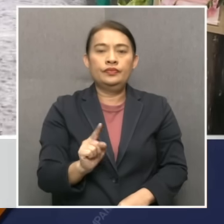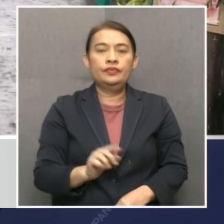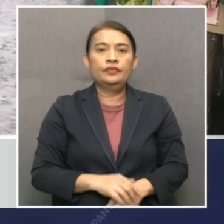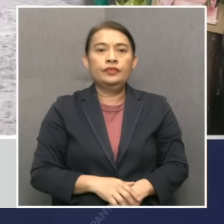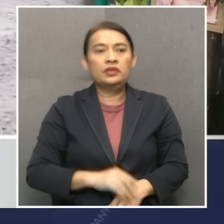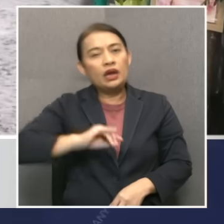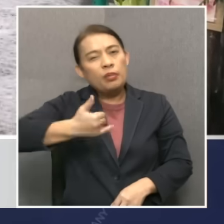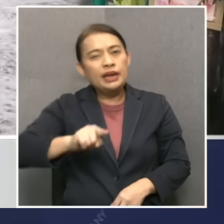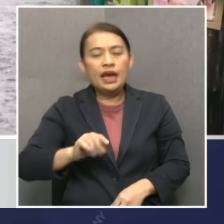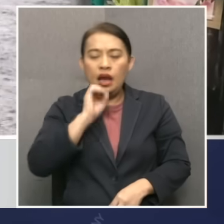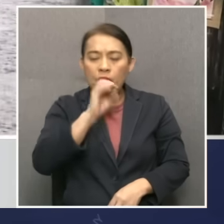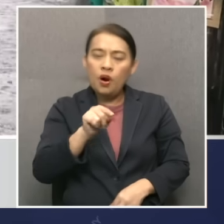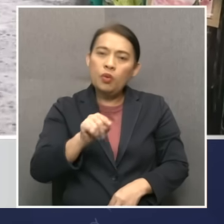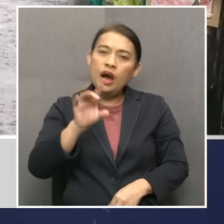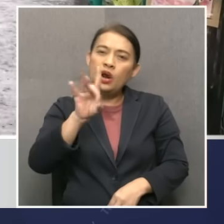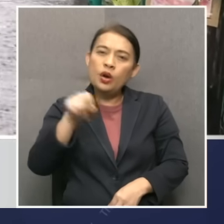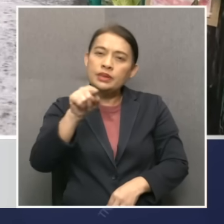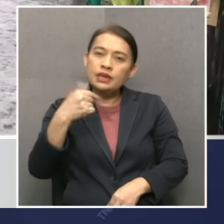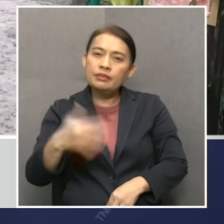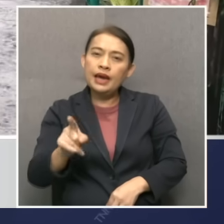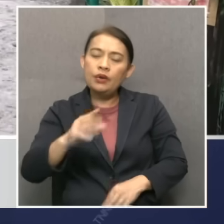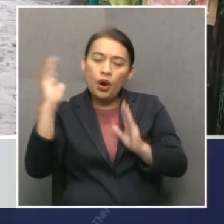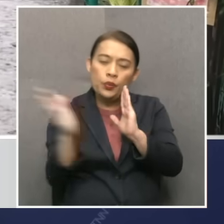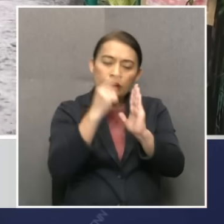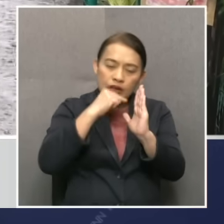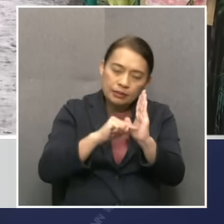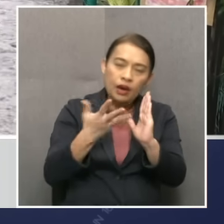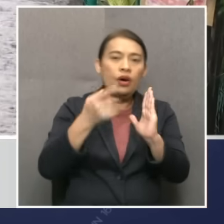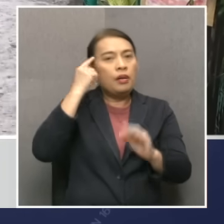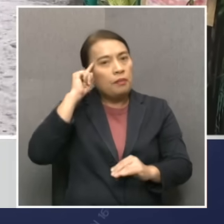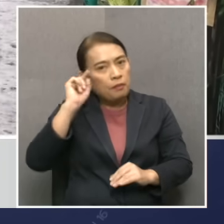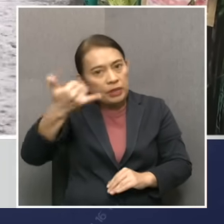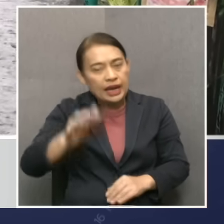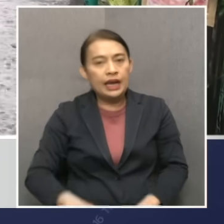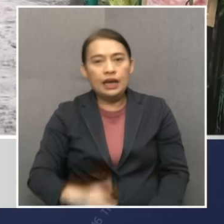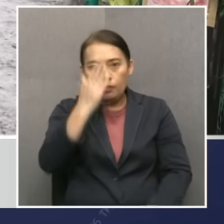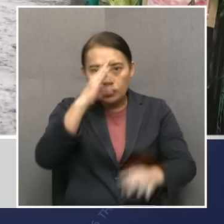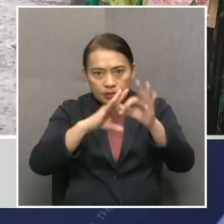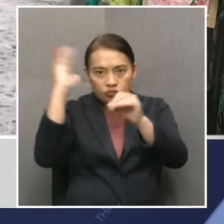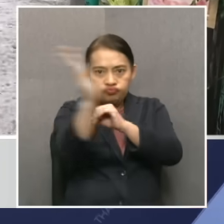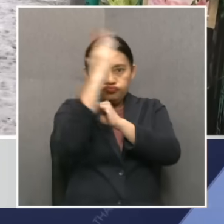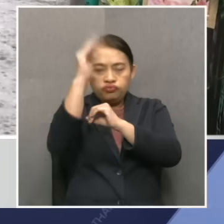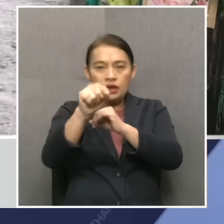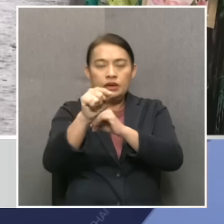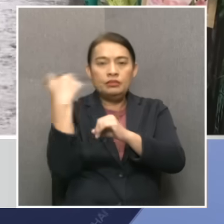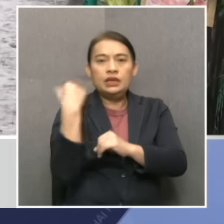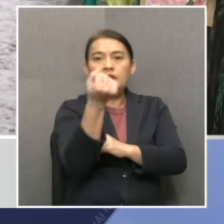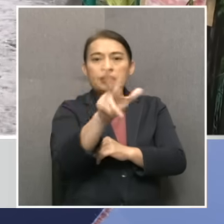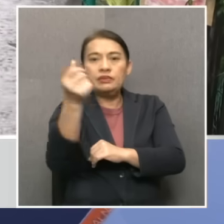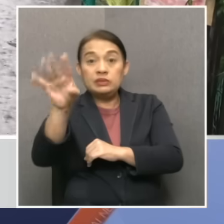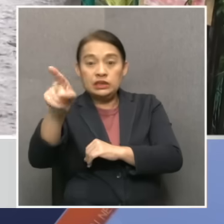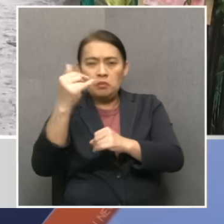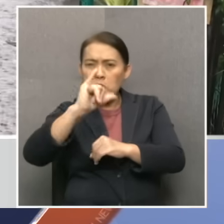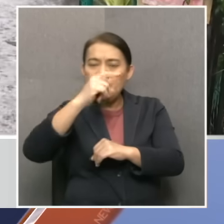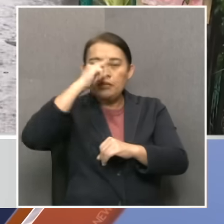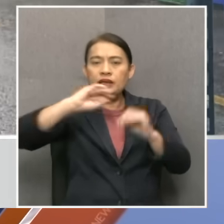ได้100% ว่าจะไม่เข้าถูกไหมครับเพราะว่ามันยังคงเกิดอยู่อ่ะ14ลูกเพราะฉะนั้นอาจจะสักลูกหนึ่งหลงเหลือมาเข้าก็